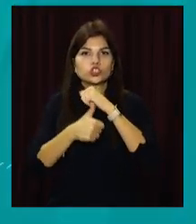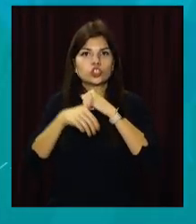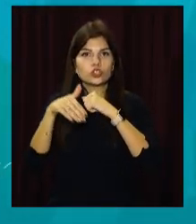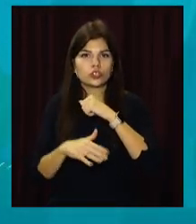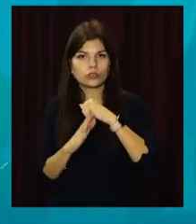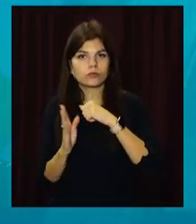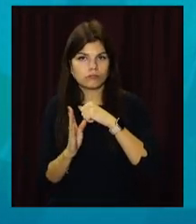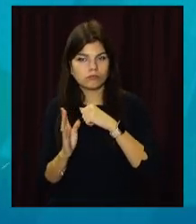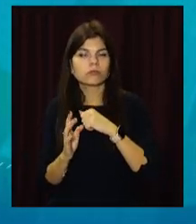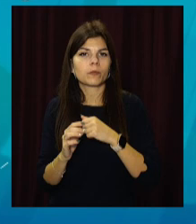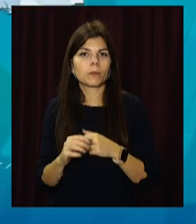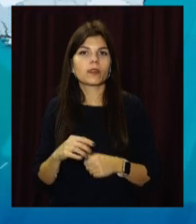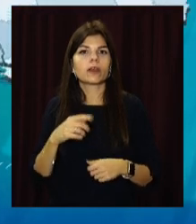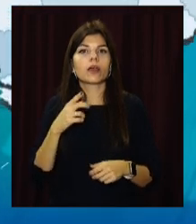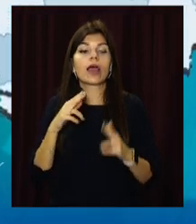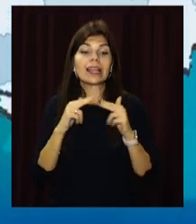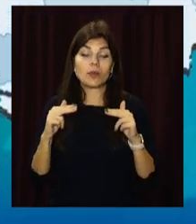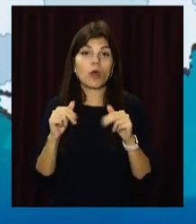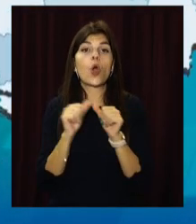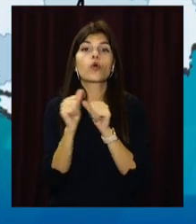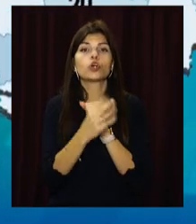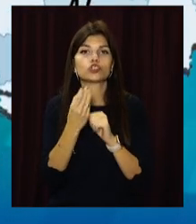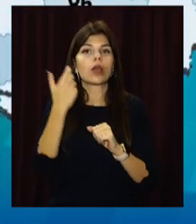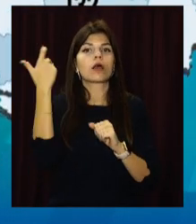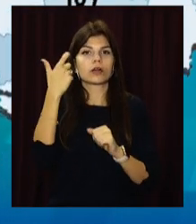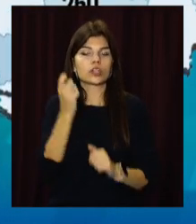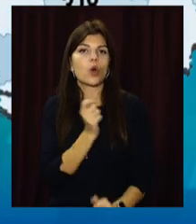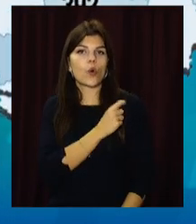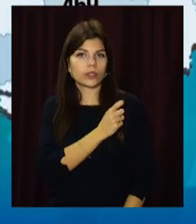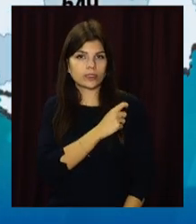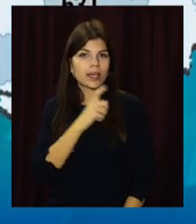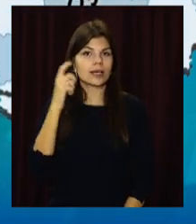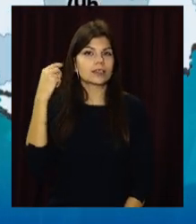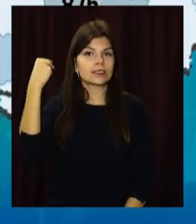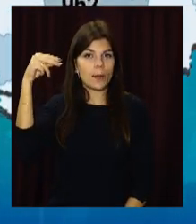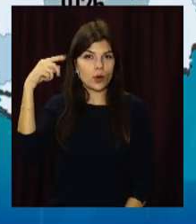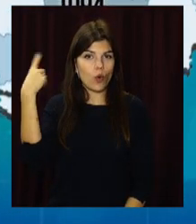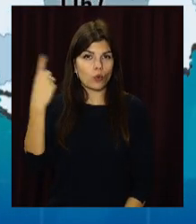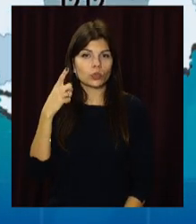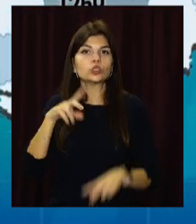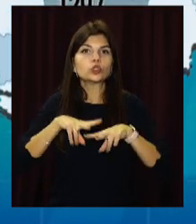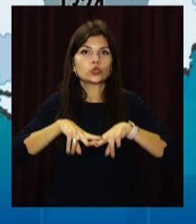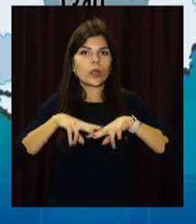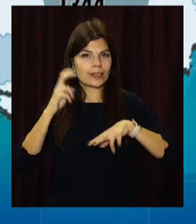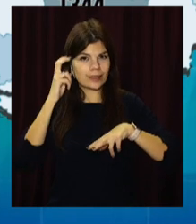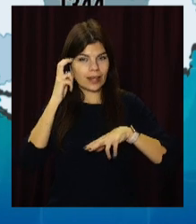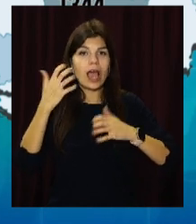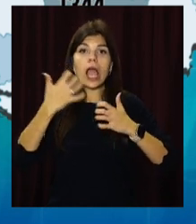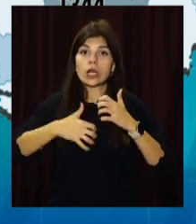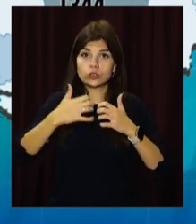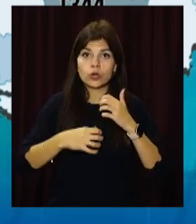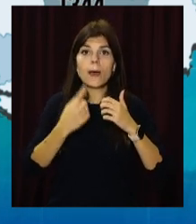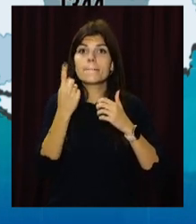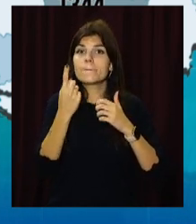тисяч українців. В антилідерах, крім Дніпропетровщини, Харківська, Одеська, Запорізька області та столиця. Херсонщина –